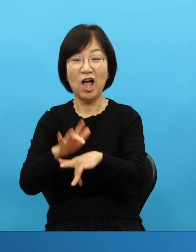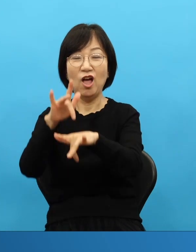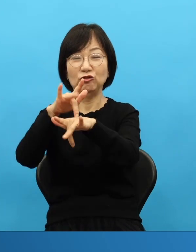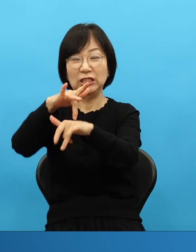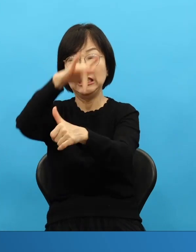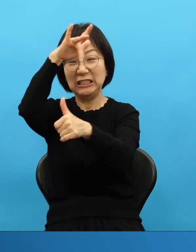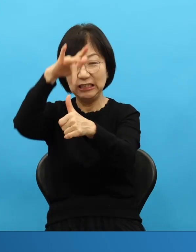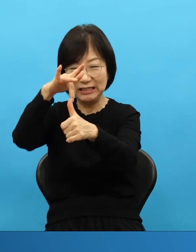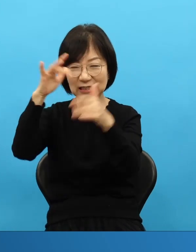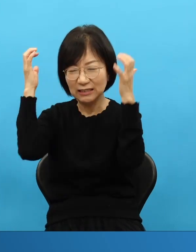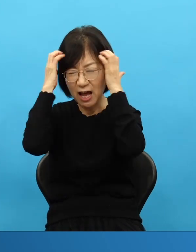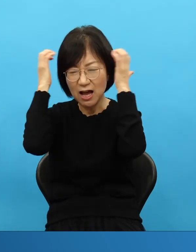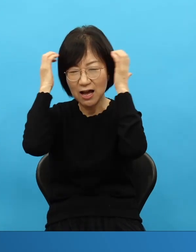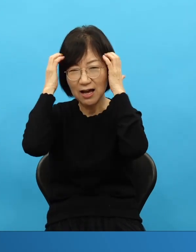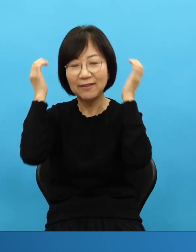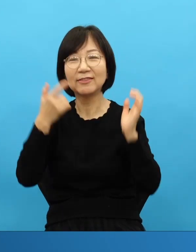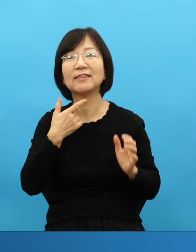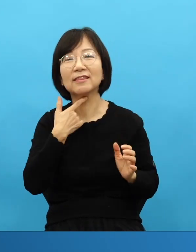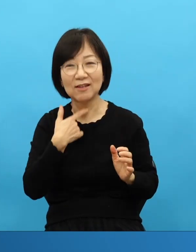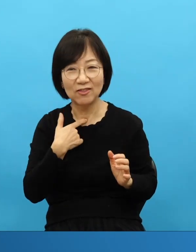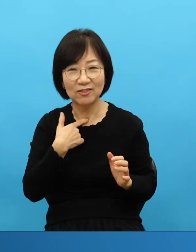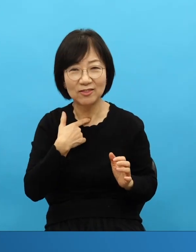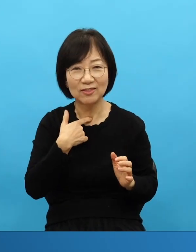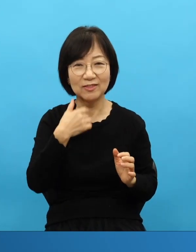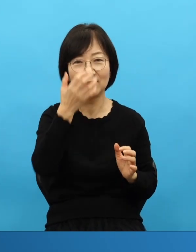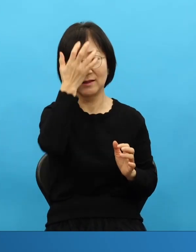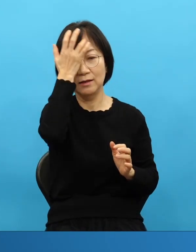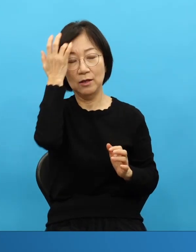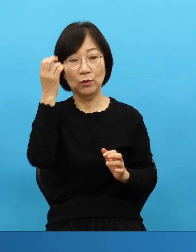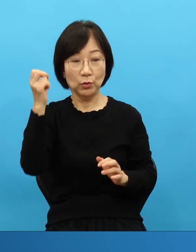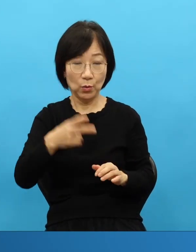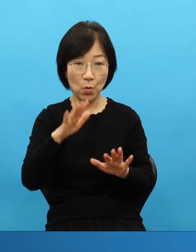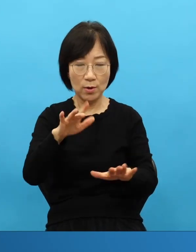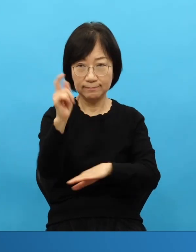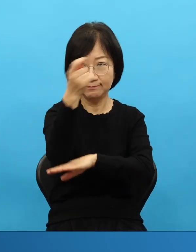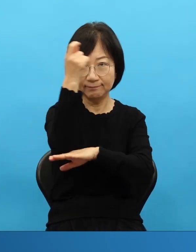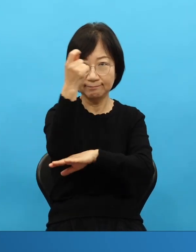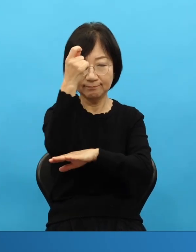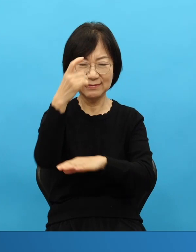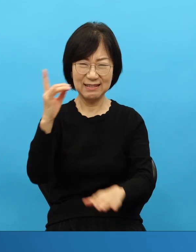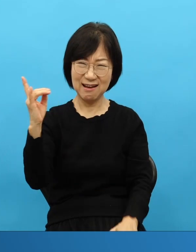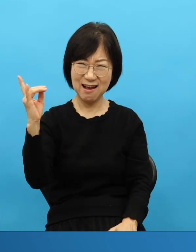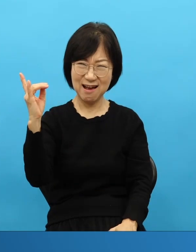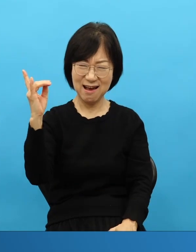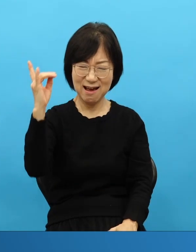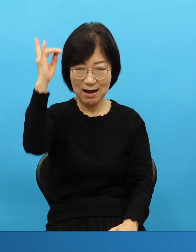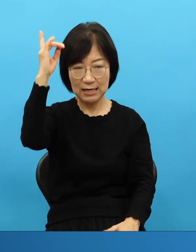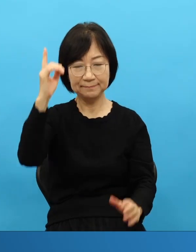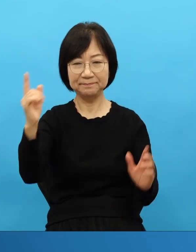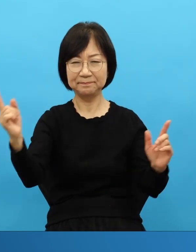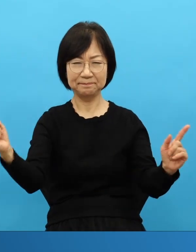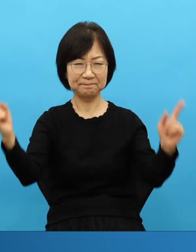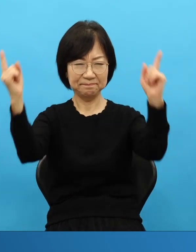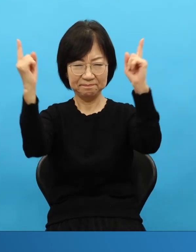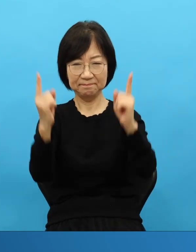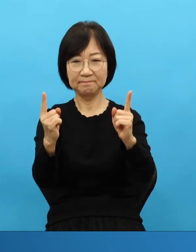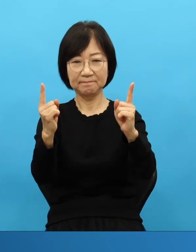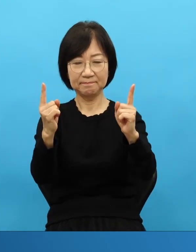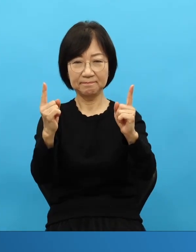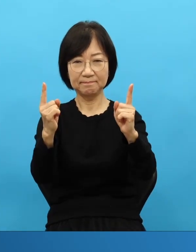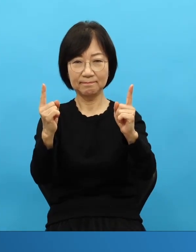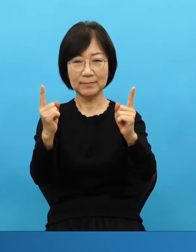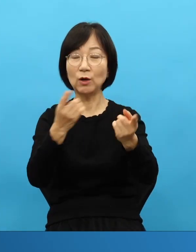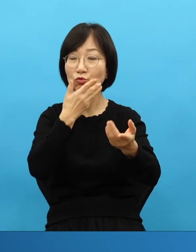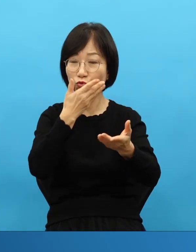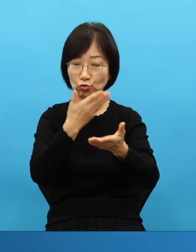long. 골리앗 앞에 갔을 때도 말했어요. And even when he stood before Goliath, 굉장히 중요한 말들을 많이 했어요.